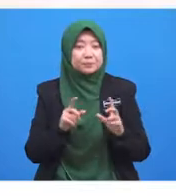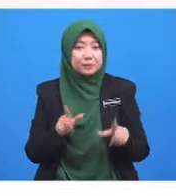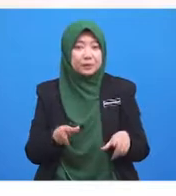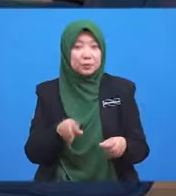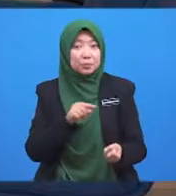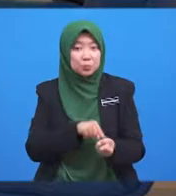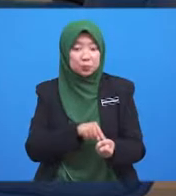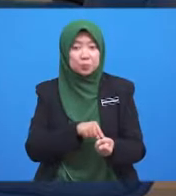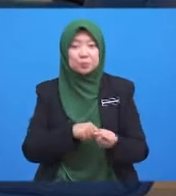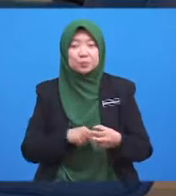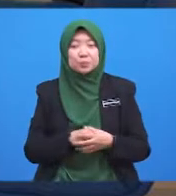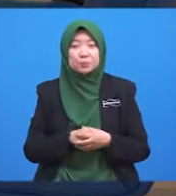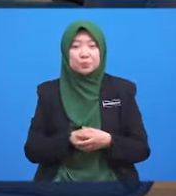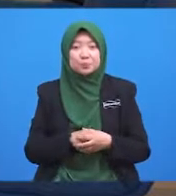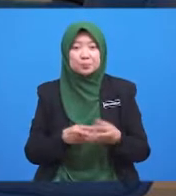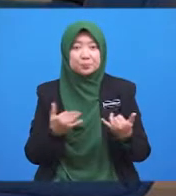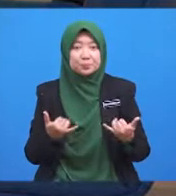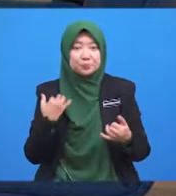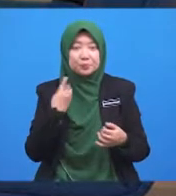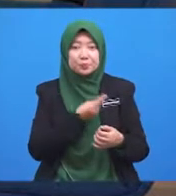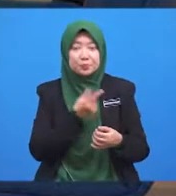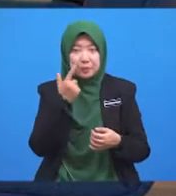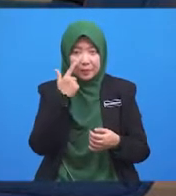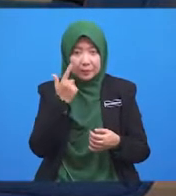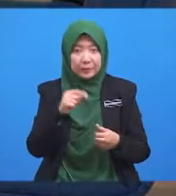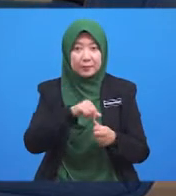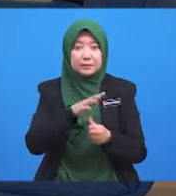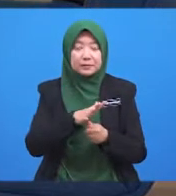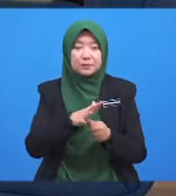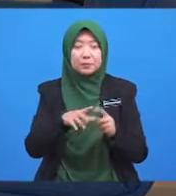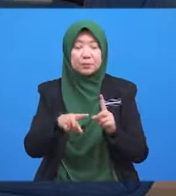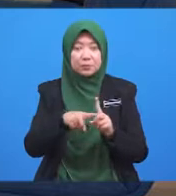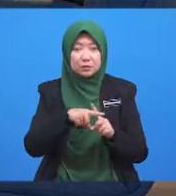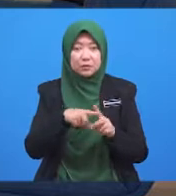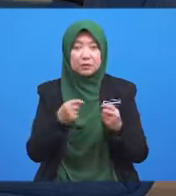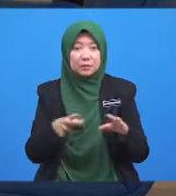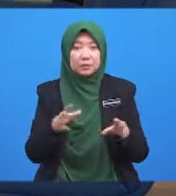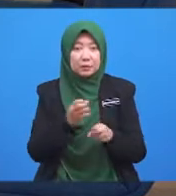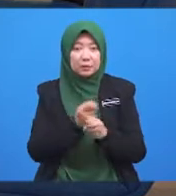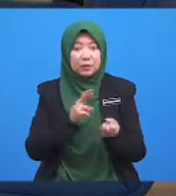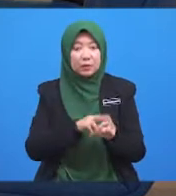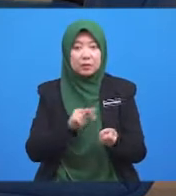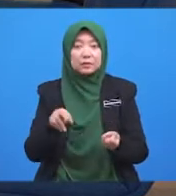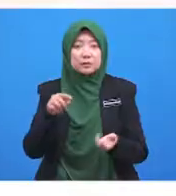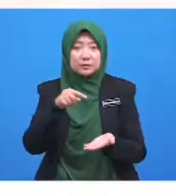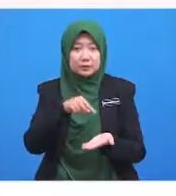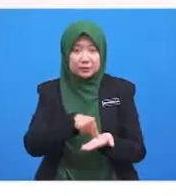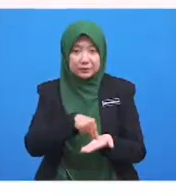otot-otot. Sekarang, kita akan lihat pula kesan-kesan positif setelah mendapatkan rawatan faradik